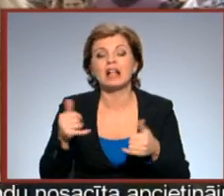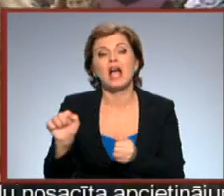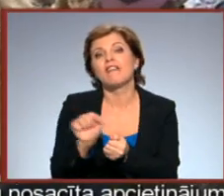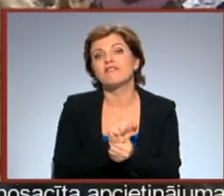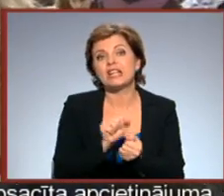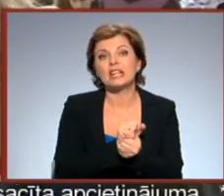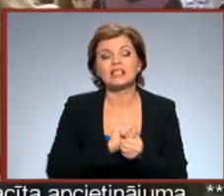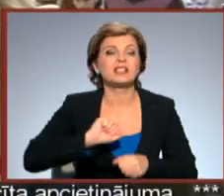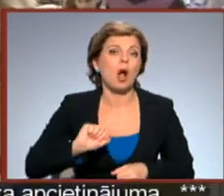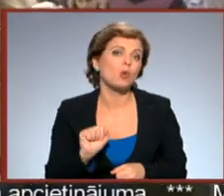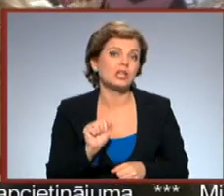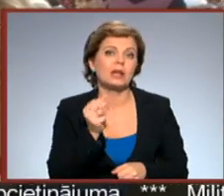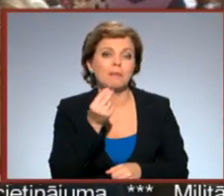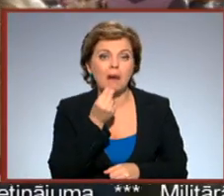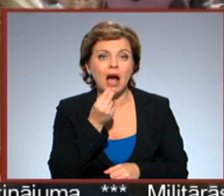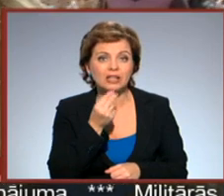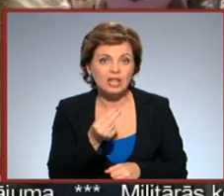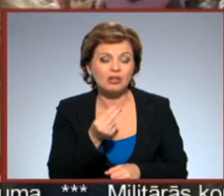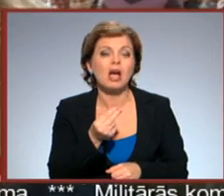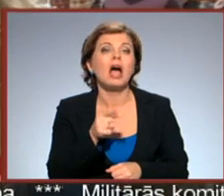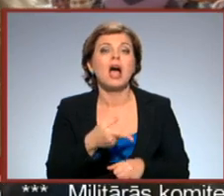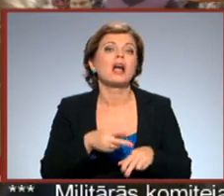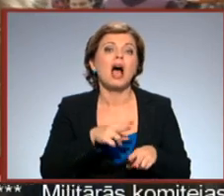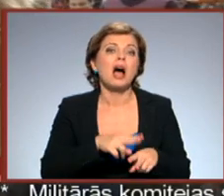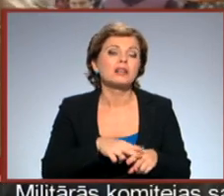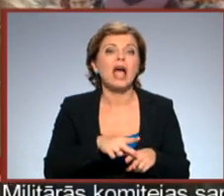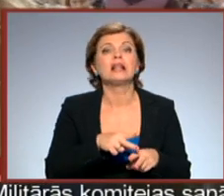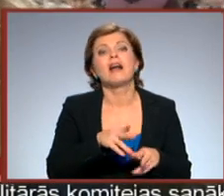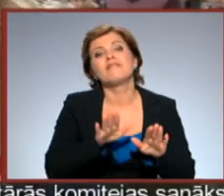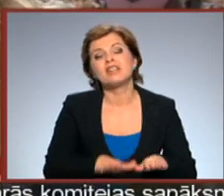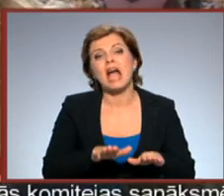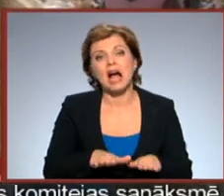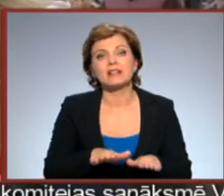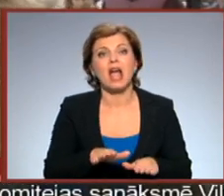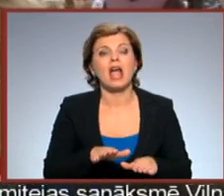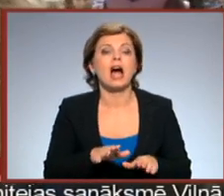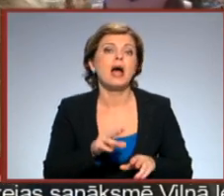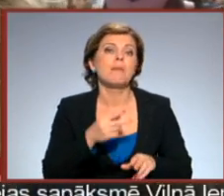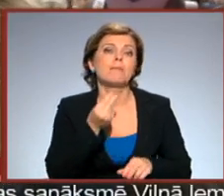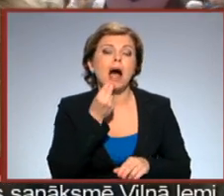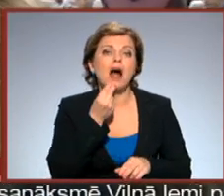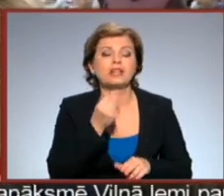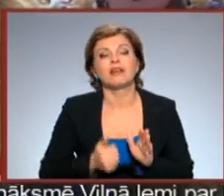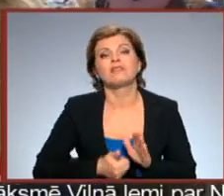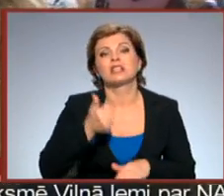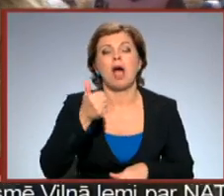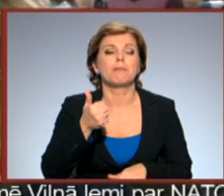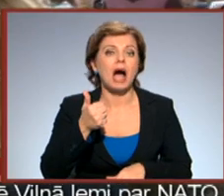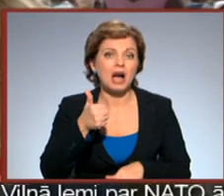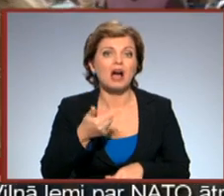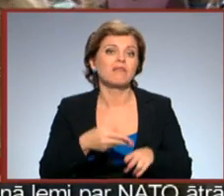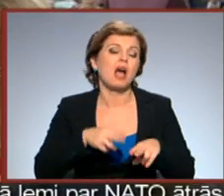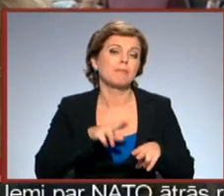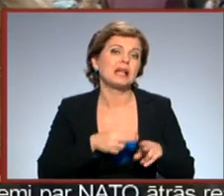draudzīgas pārtikas tēmai, un mēs informēsim par to, kādēļ bioloģiskā vietējā un sezonālā pārtika ir vislabākā izvēle priekš mums visiem. Un tādēļ